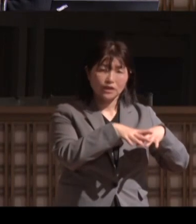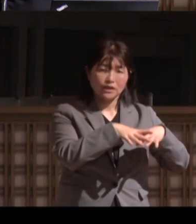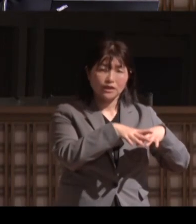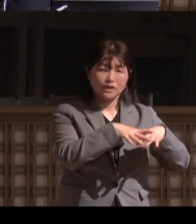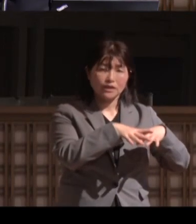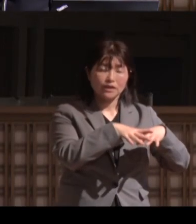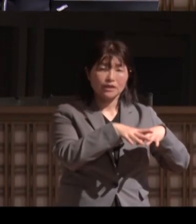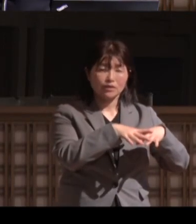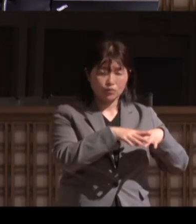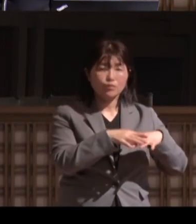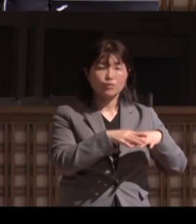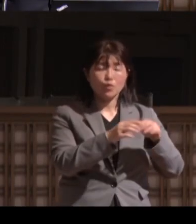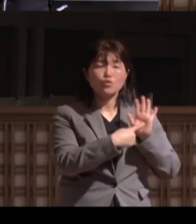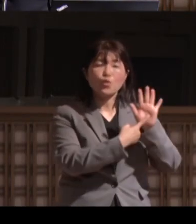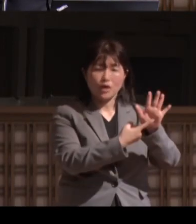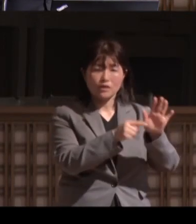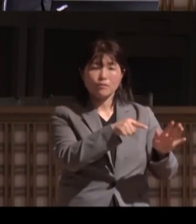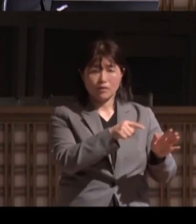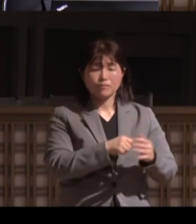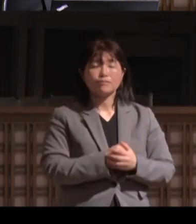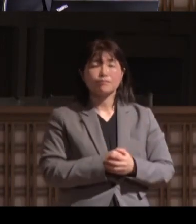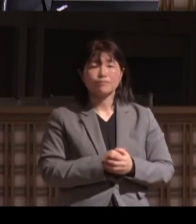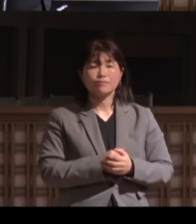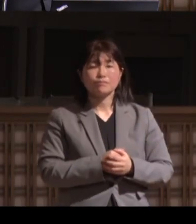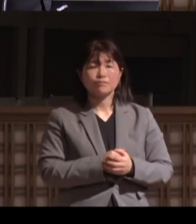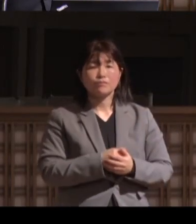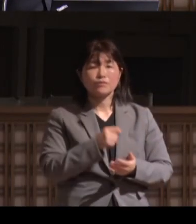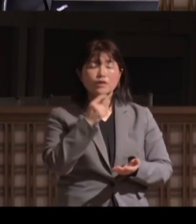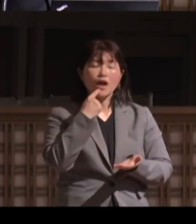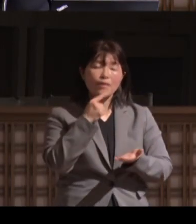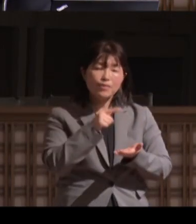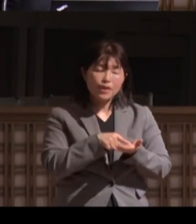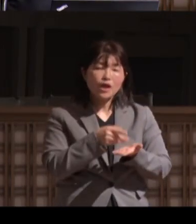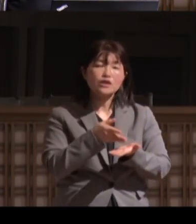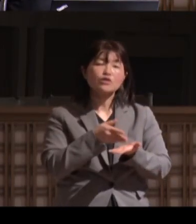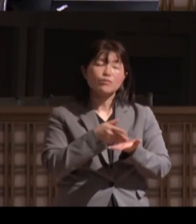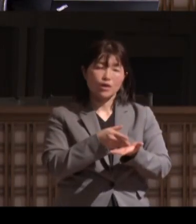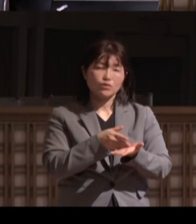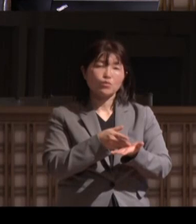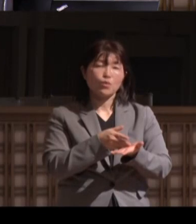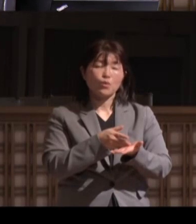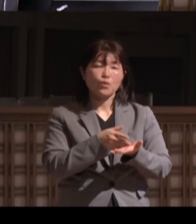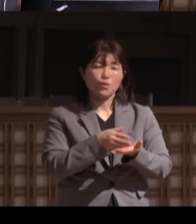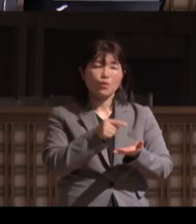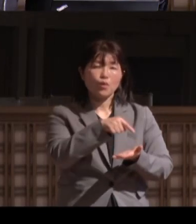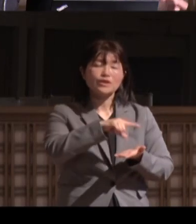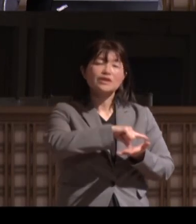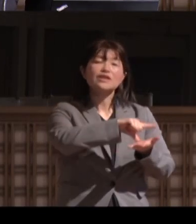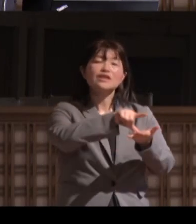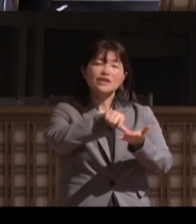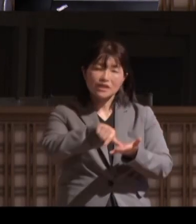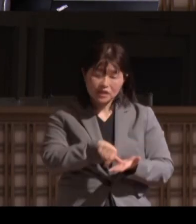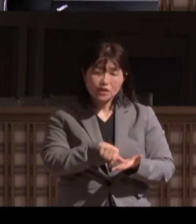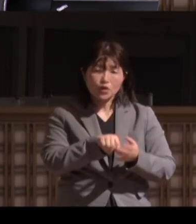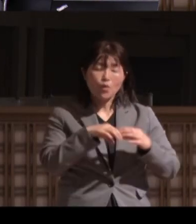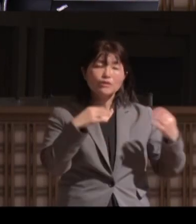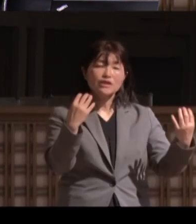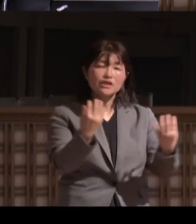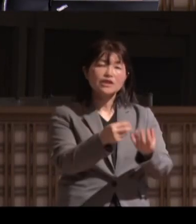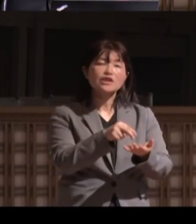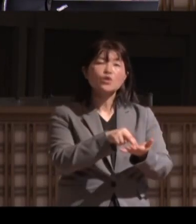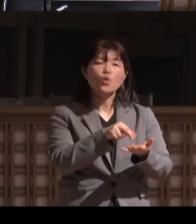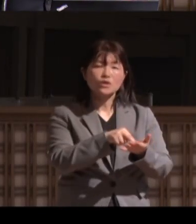型治組織と表現しておりますが簡単に言えばここちらは地域としてコミュニティとし